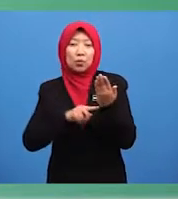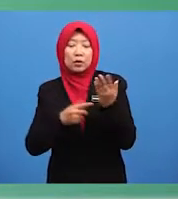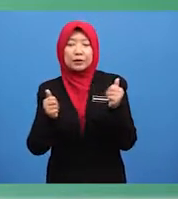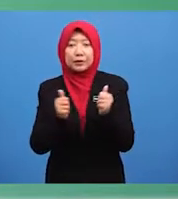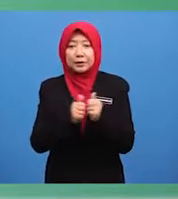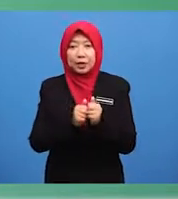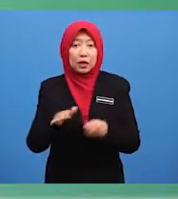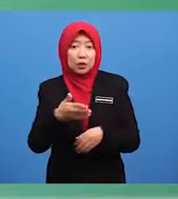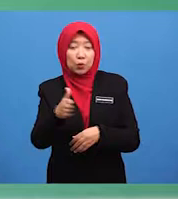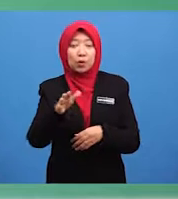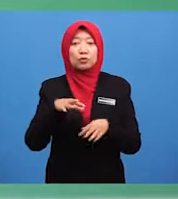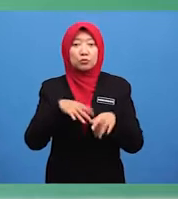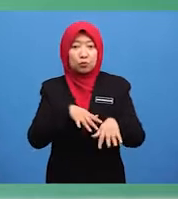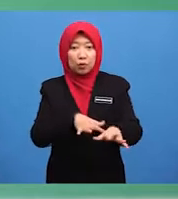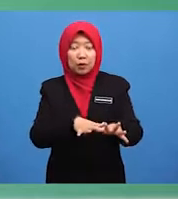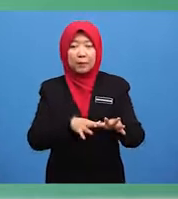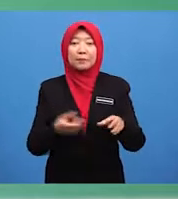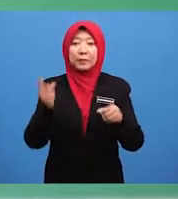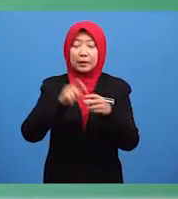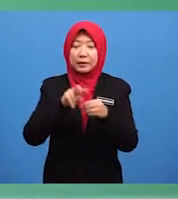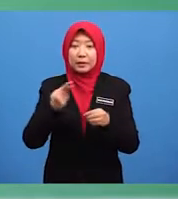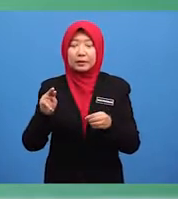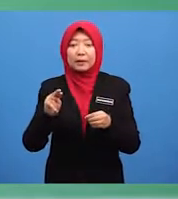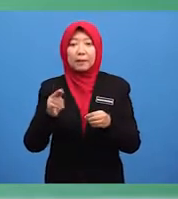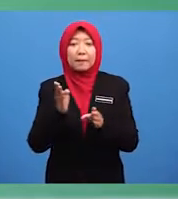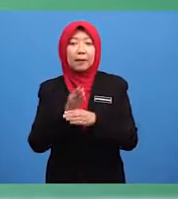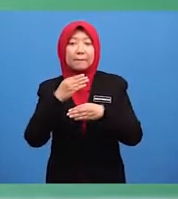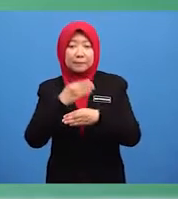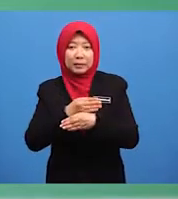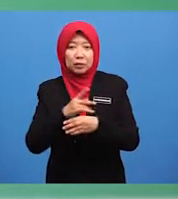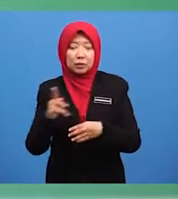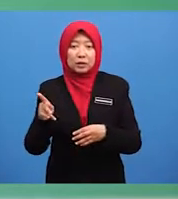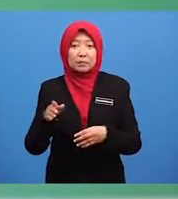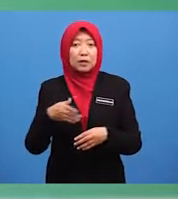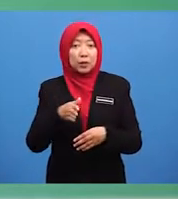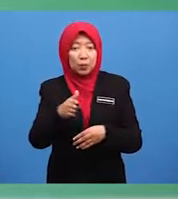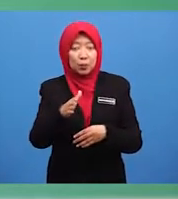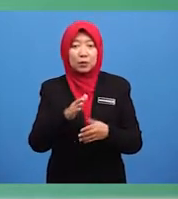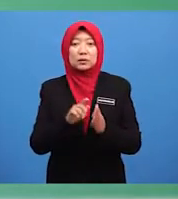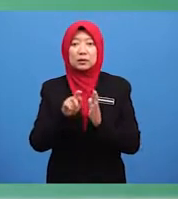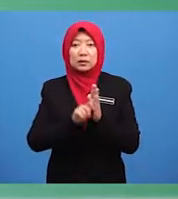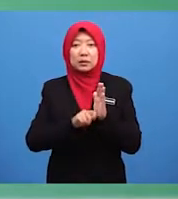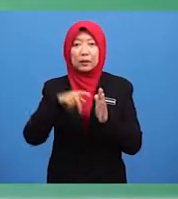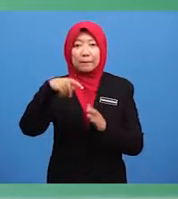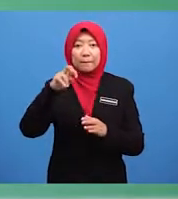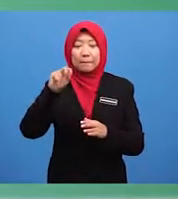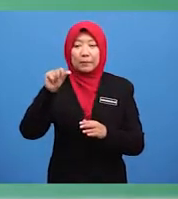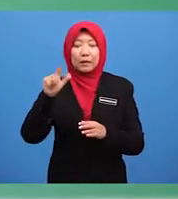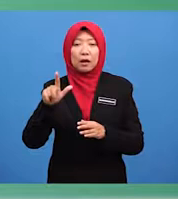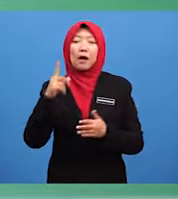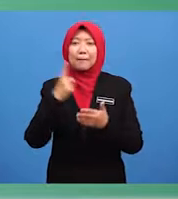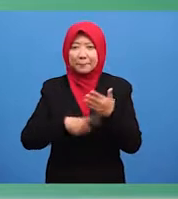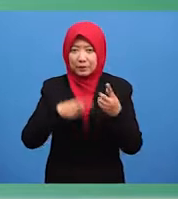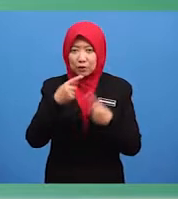dengan likuan sungai, berkaitan dengan pembentukan likuan terpenggal.